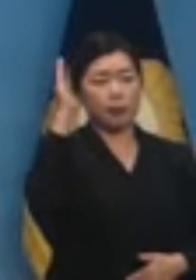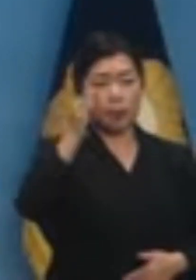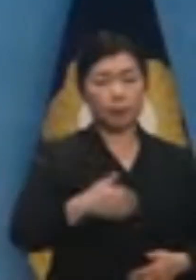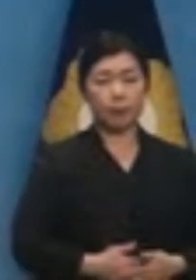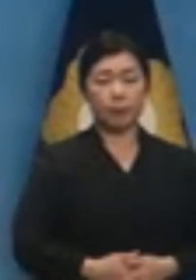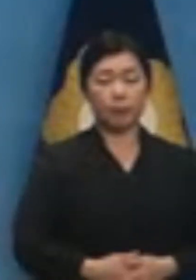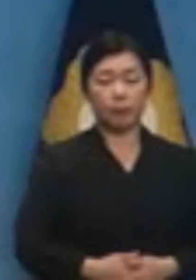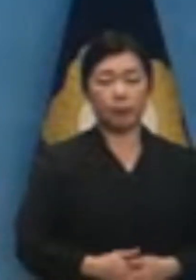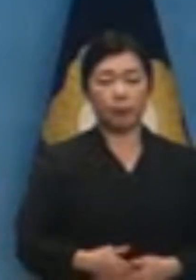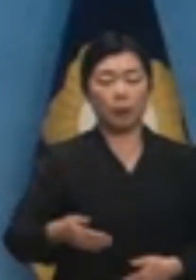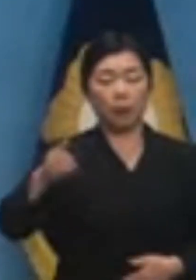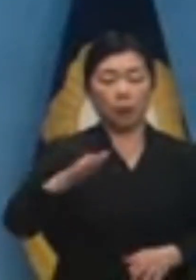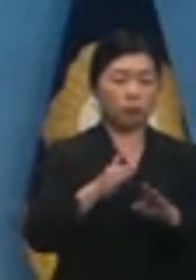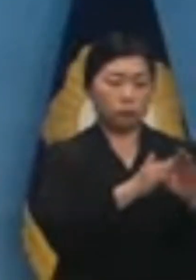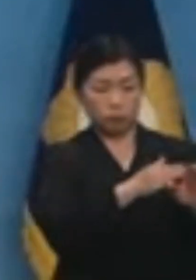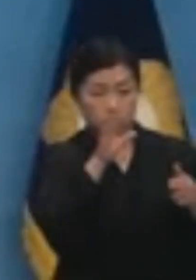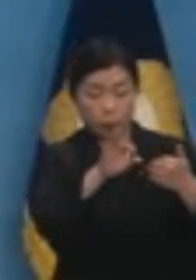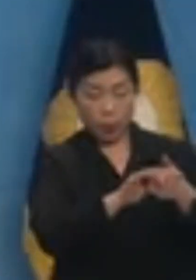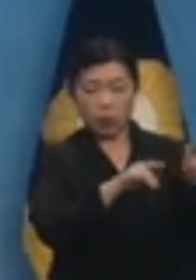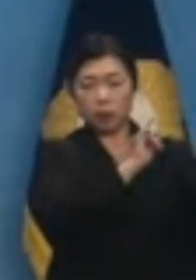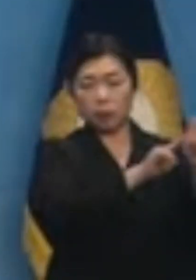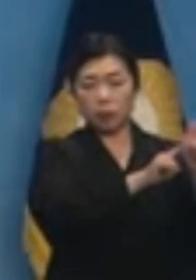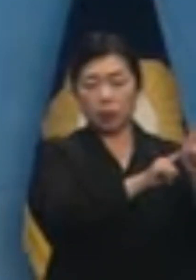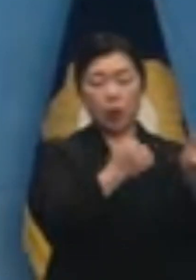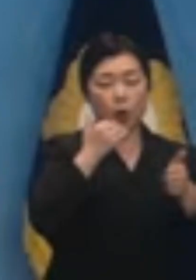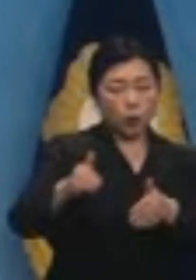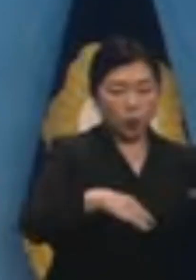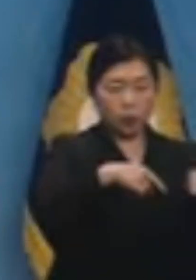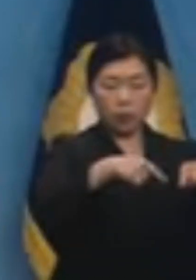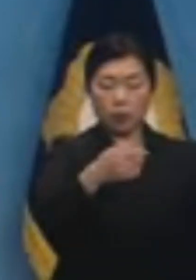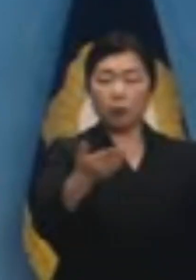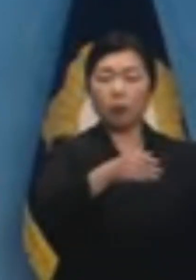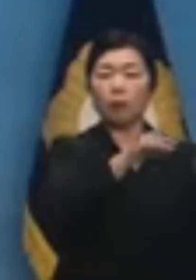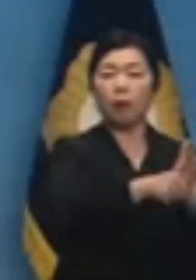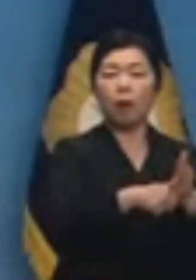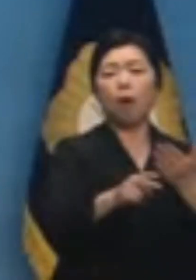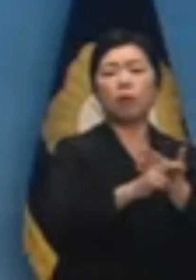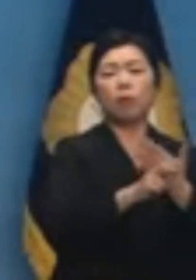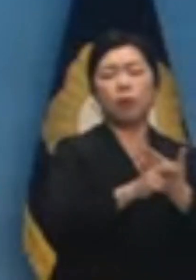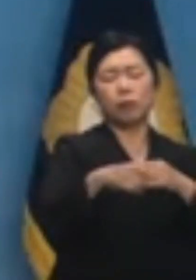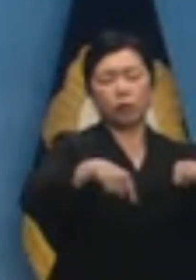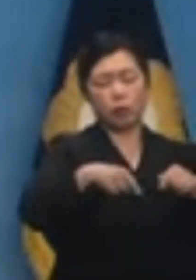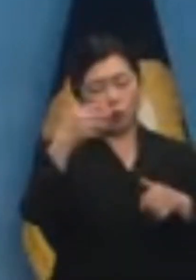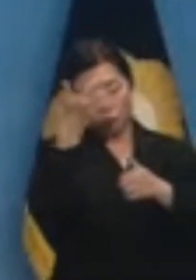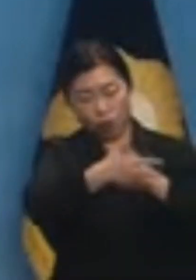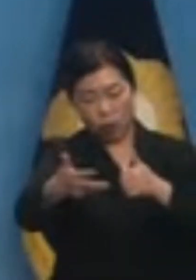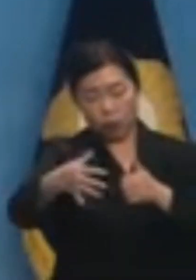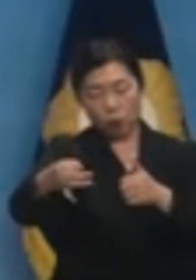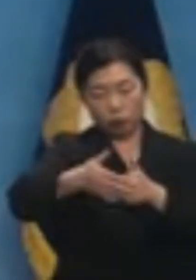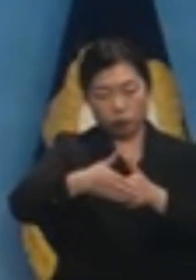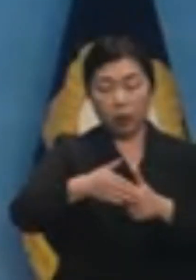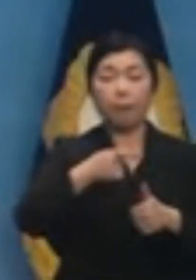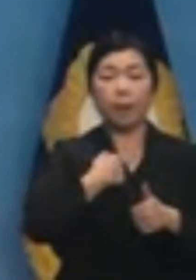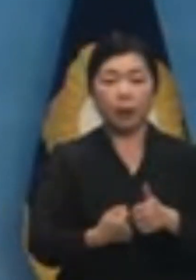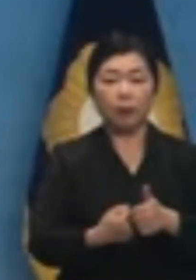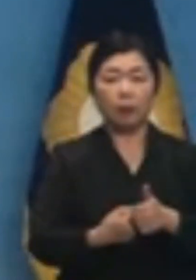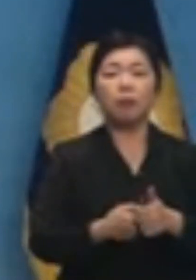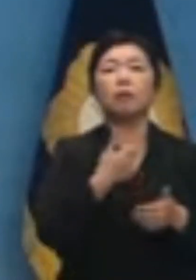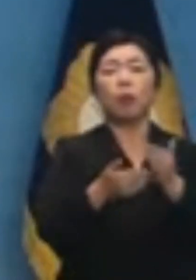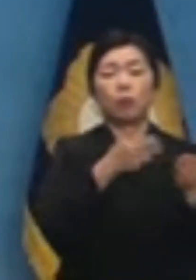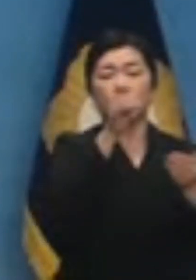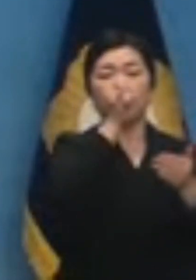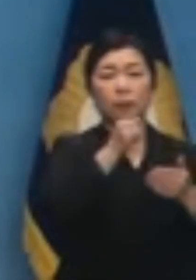하였습니다. 하지만 언론에 따르면 김문수 후보가 경기도지사 시절 불법적인 정치 후원을 받은 전력이 있는